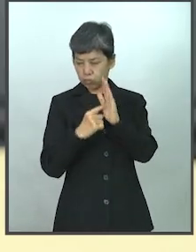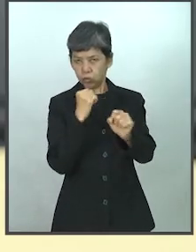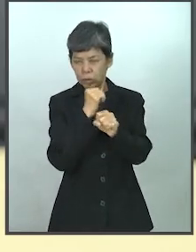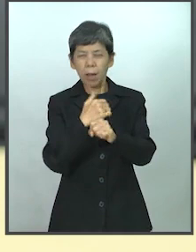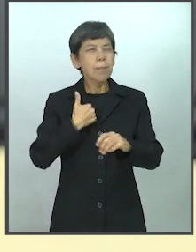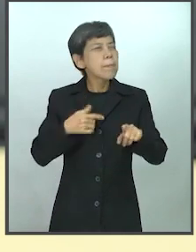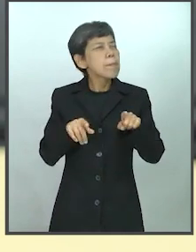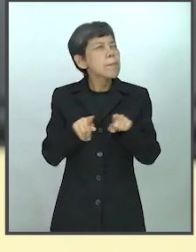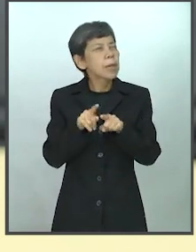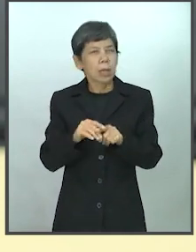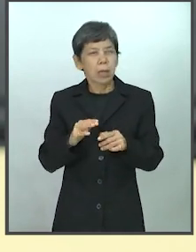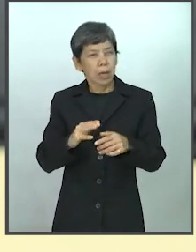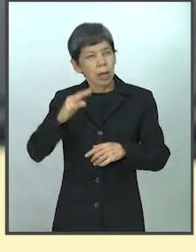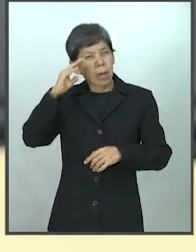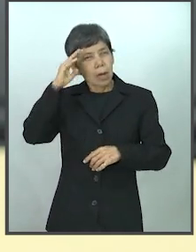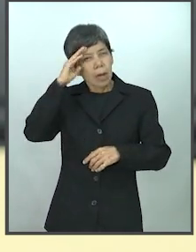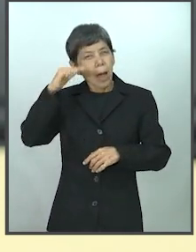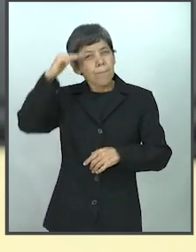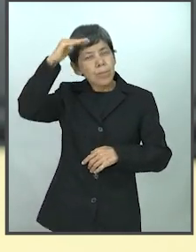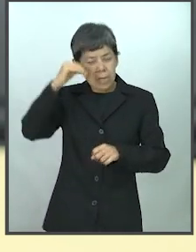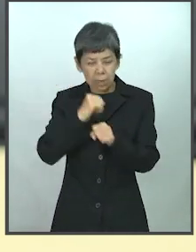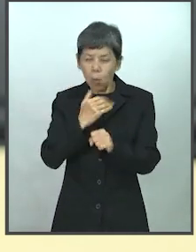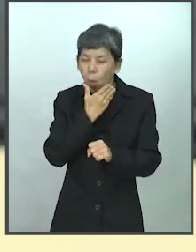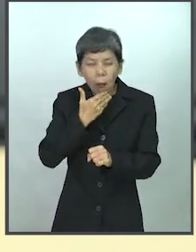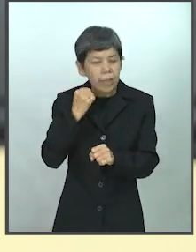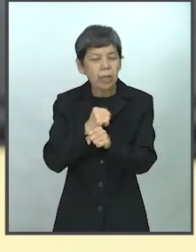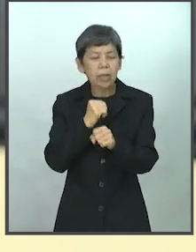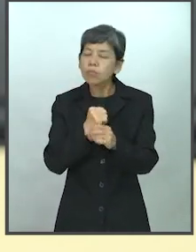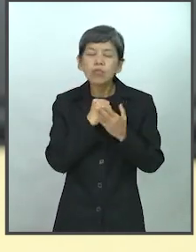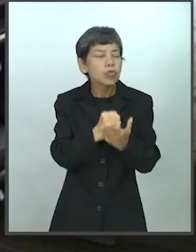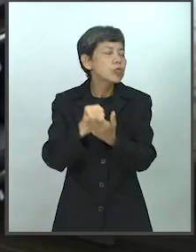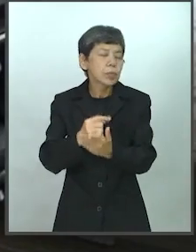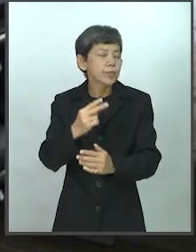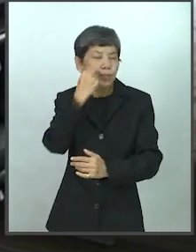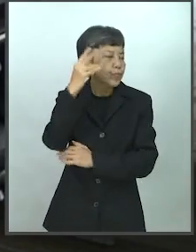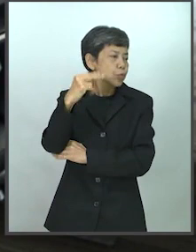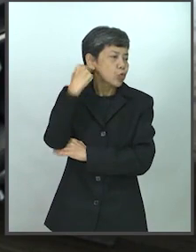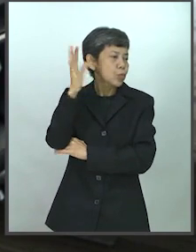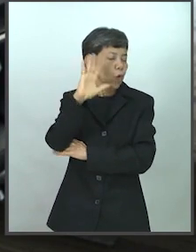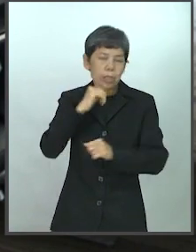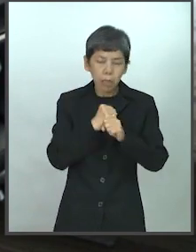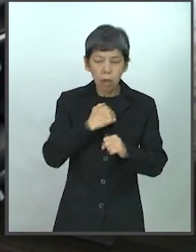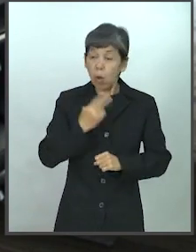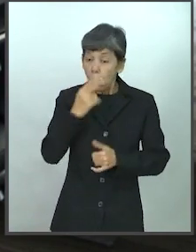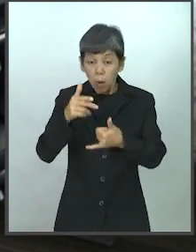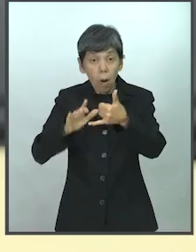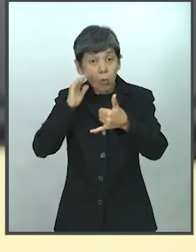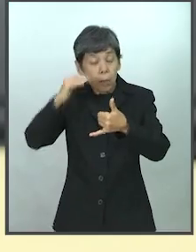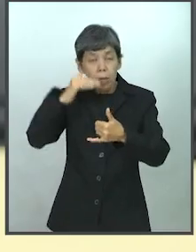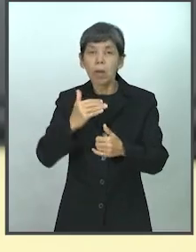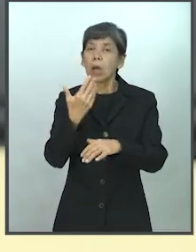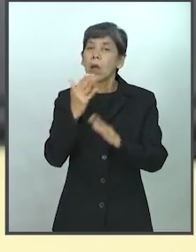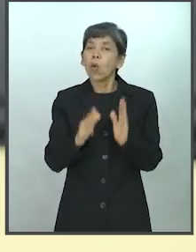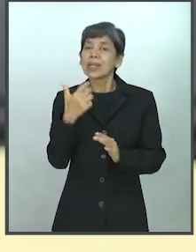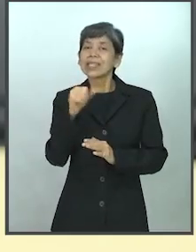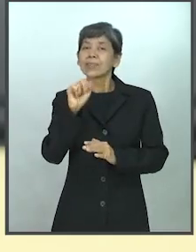เหมือนพี่เขาก็ชอบทำความดีแบบเหมือนปิดทองหลังพระค่ะแป้งก็ดีใจค่ะที่ความดีของพี่เขาทำให้13